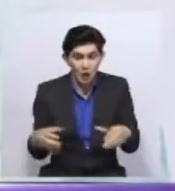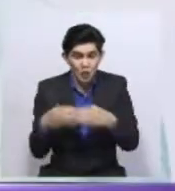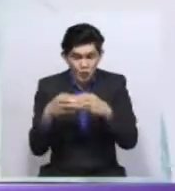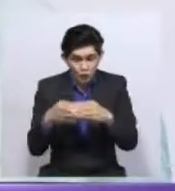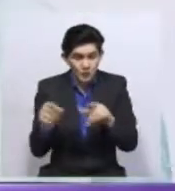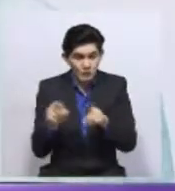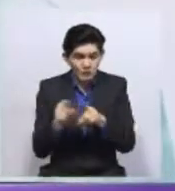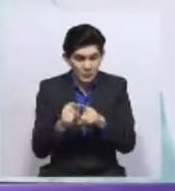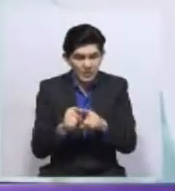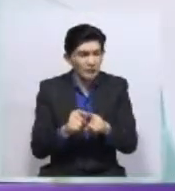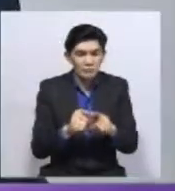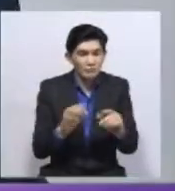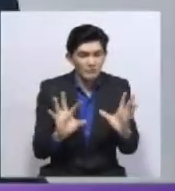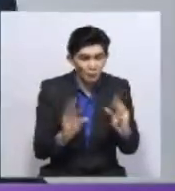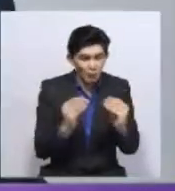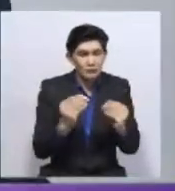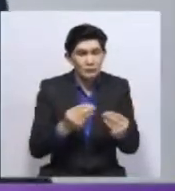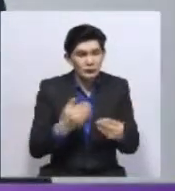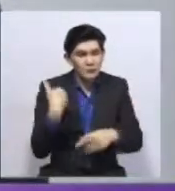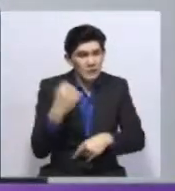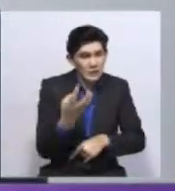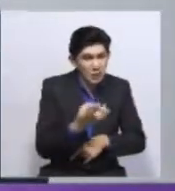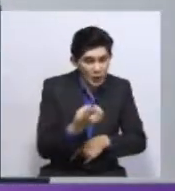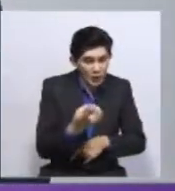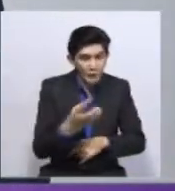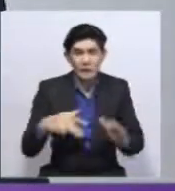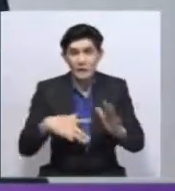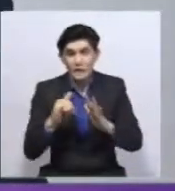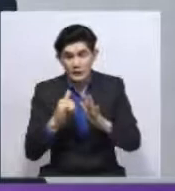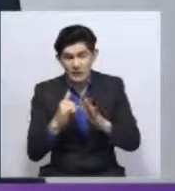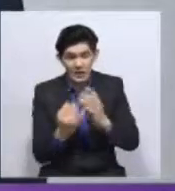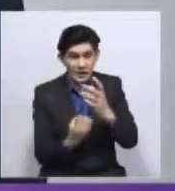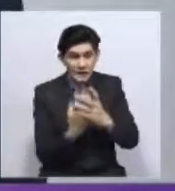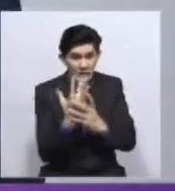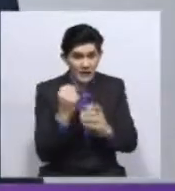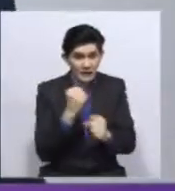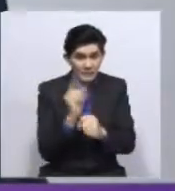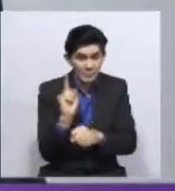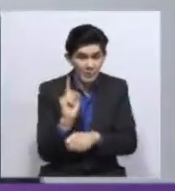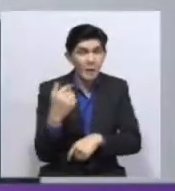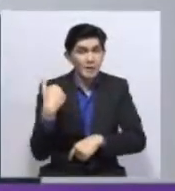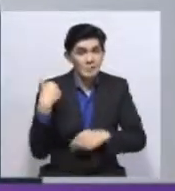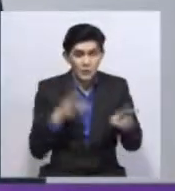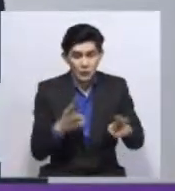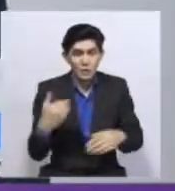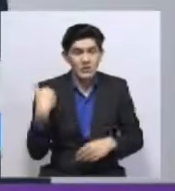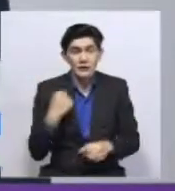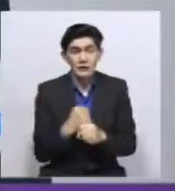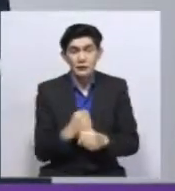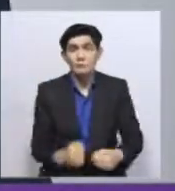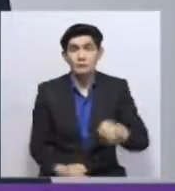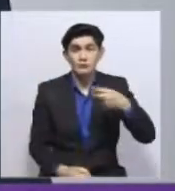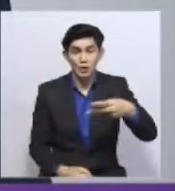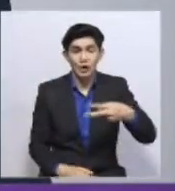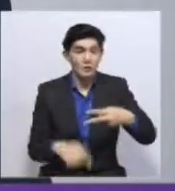ำพร้าขาดแคลน คือเวลาใช้สมุนไพรเนี่ยนะครับทั้งโลกเนี่ยใช้อยู่2หลักคือหลั